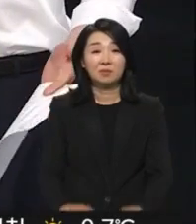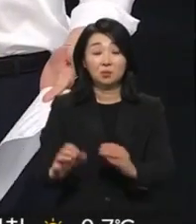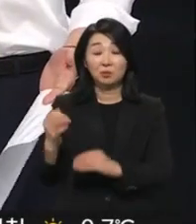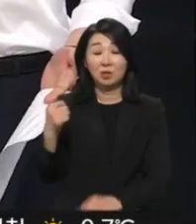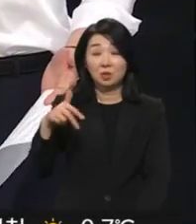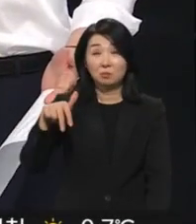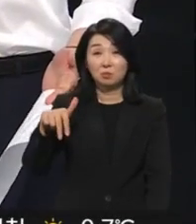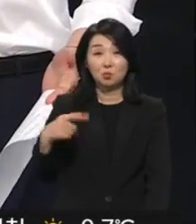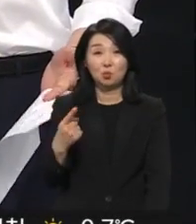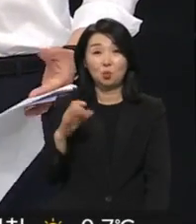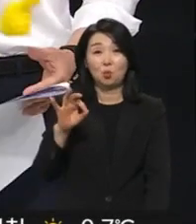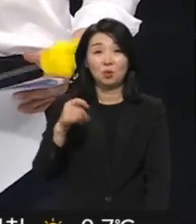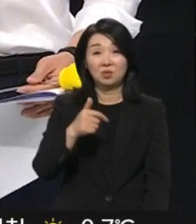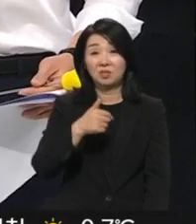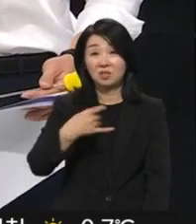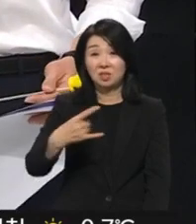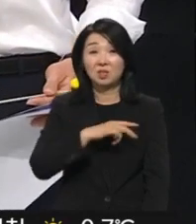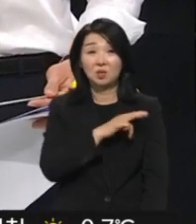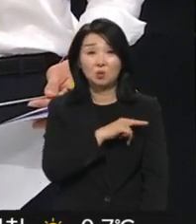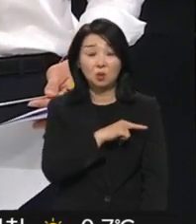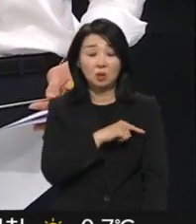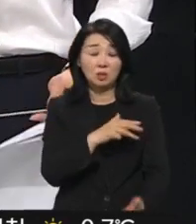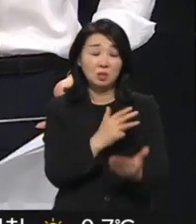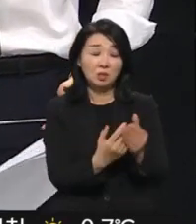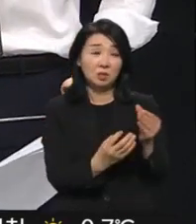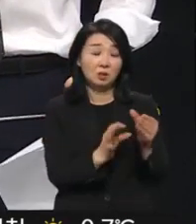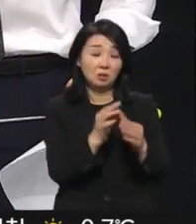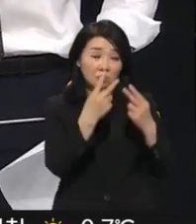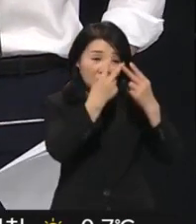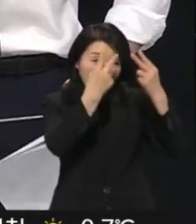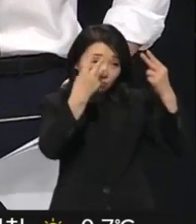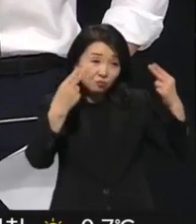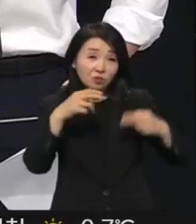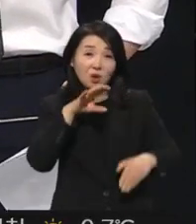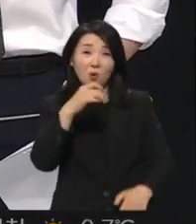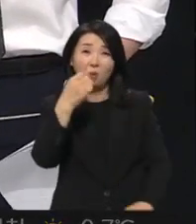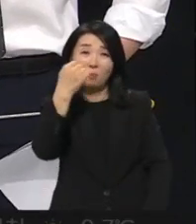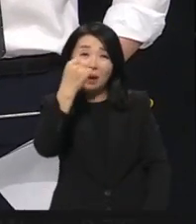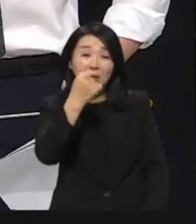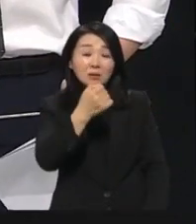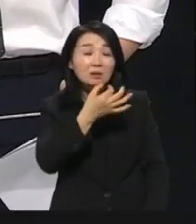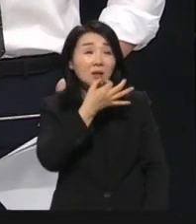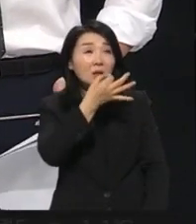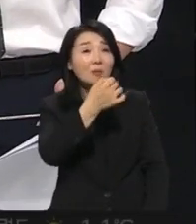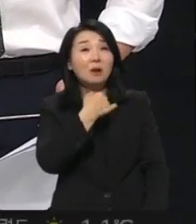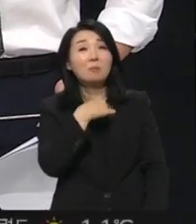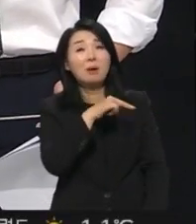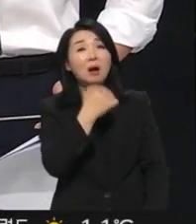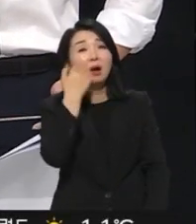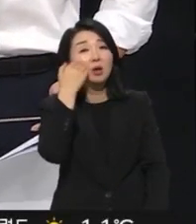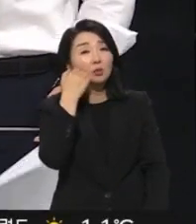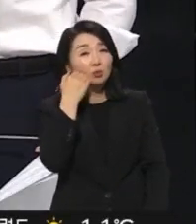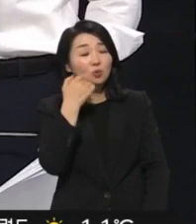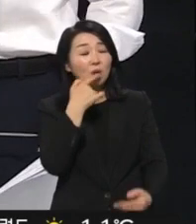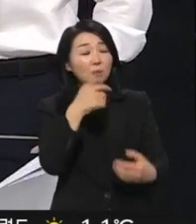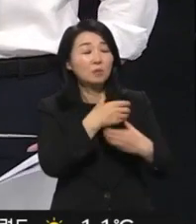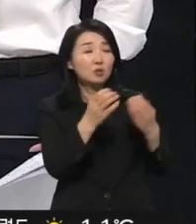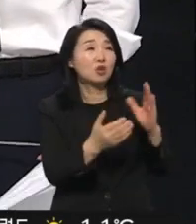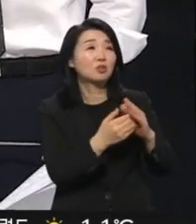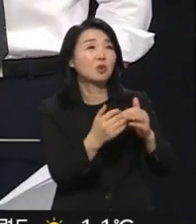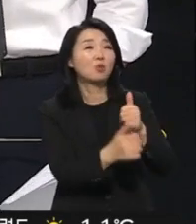국민의힘 조은희 의원, 이태원 참사 희생자 분향소에서 이 파이팅을 외쳐 논란을 빚은 서영교 민주당